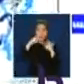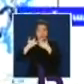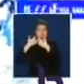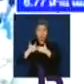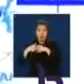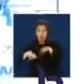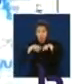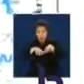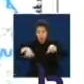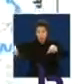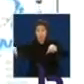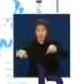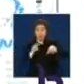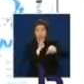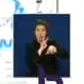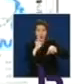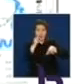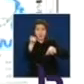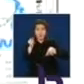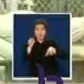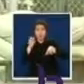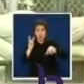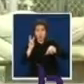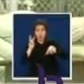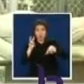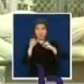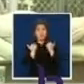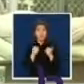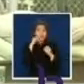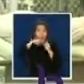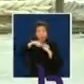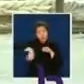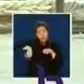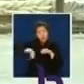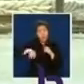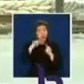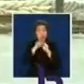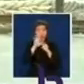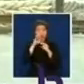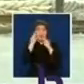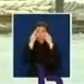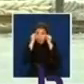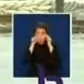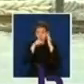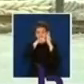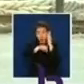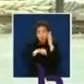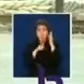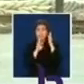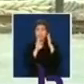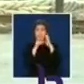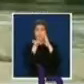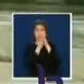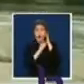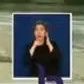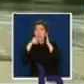มด216ตัวค่ะโดยผันน้ำออกทางแม่น้ำนครนายกแม่น้ำบางปะกงและ